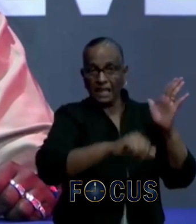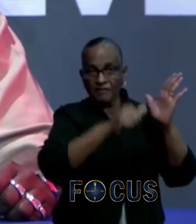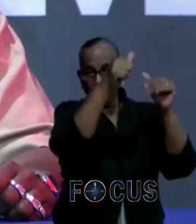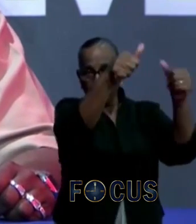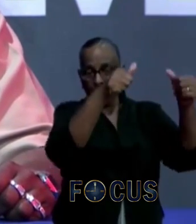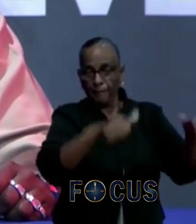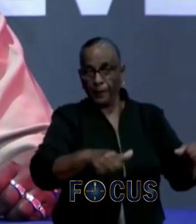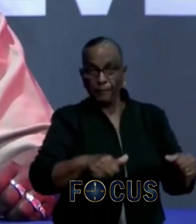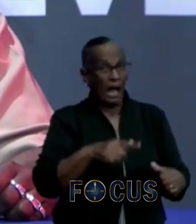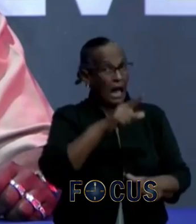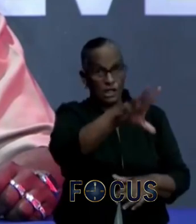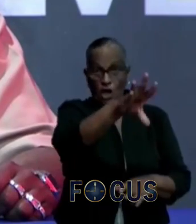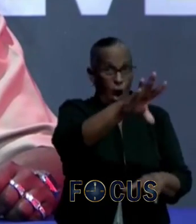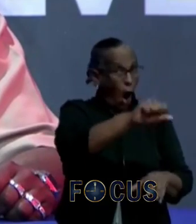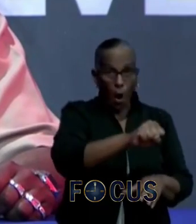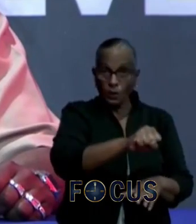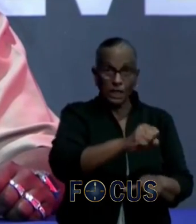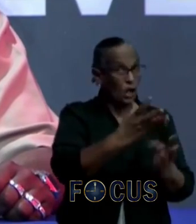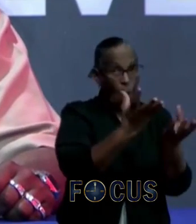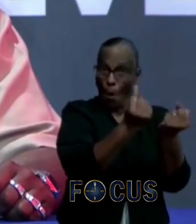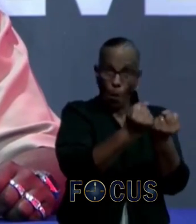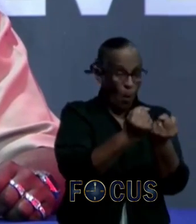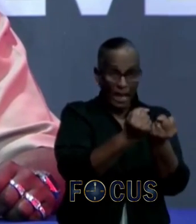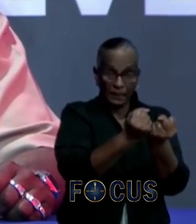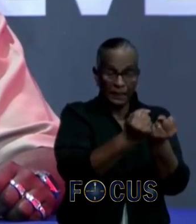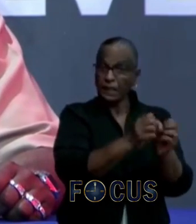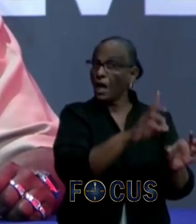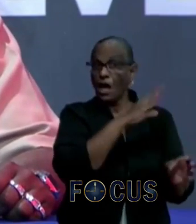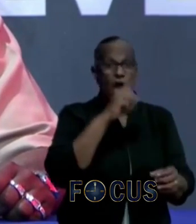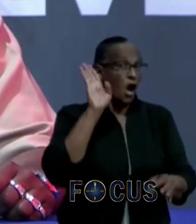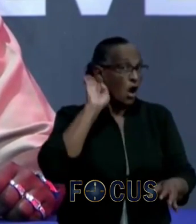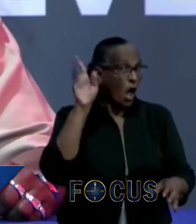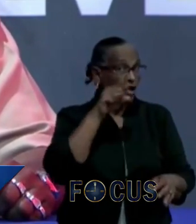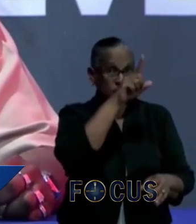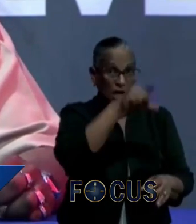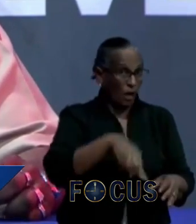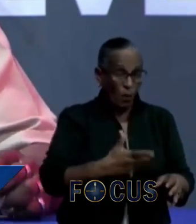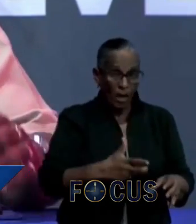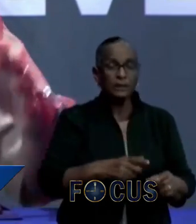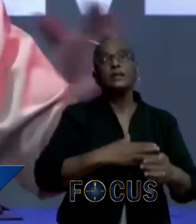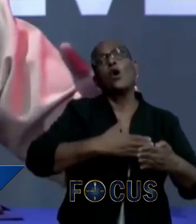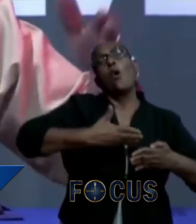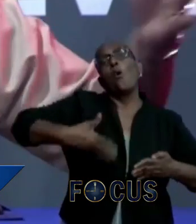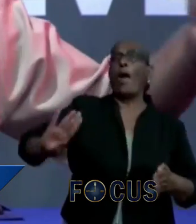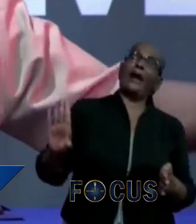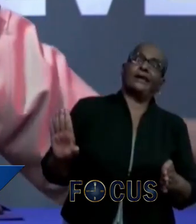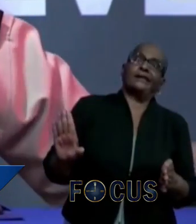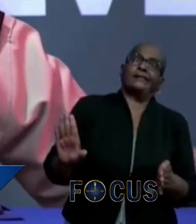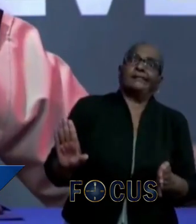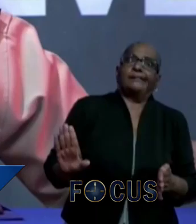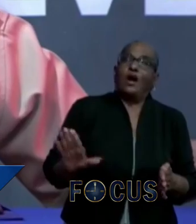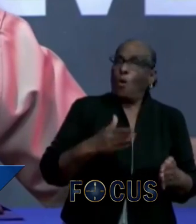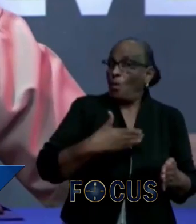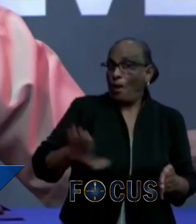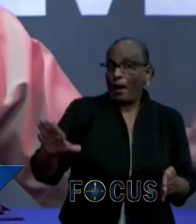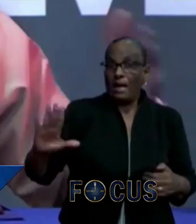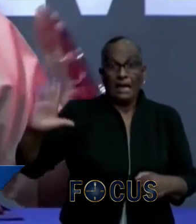het bedrijf te verlaten. Dus Gidemasa Euroko, Amdina Presi Pede